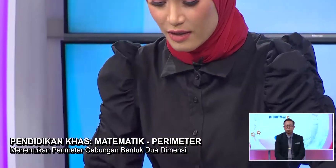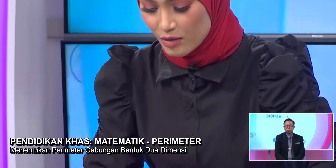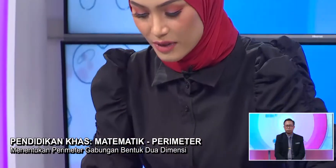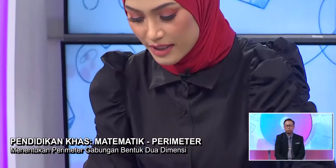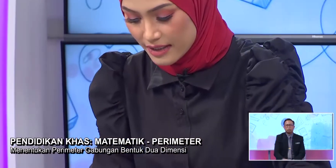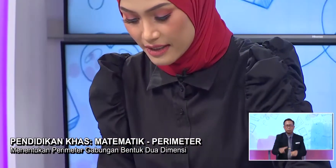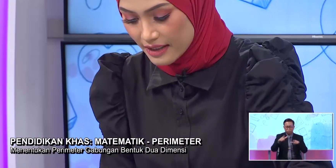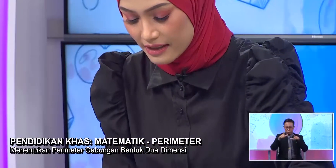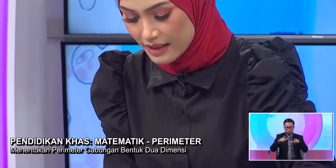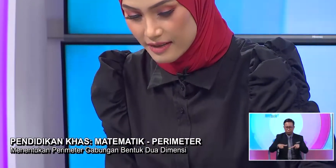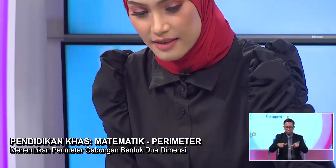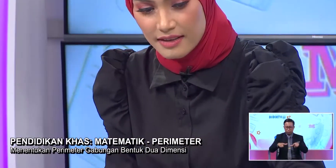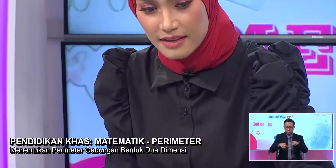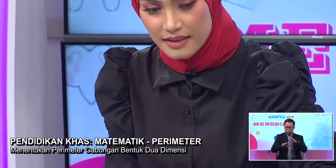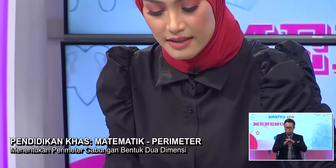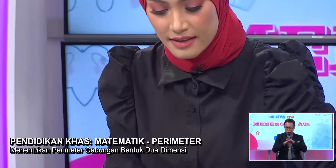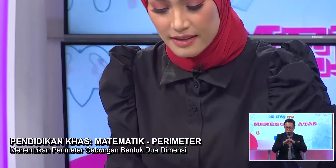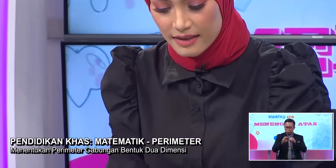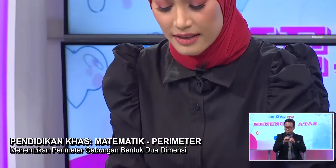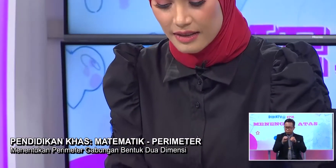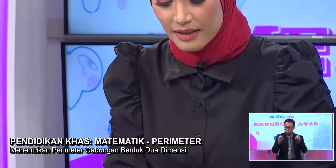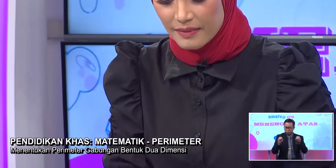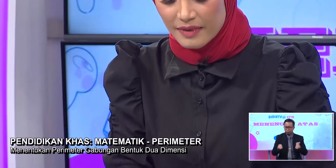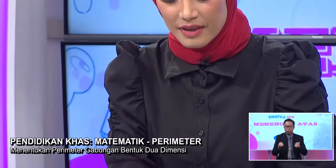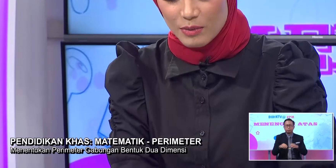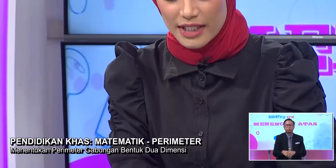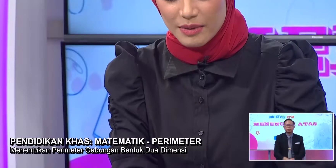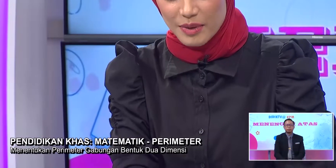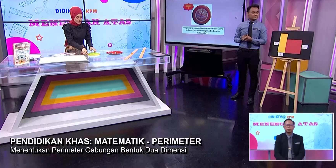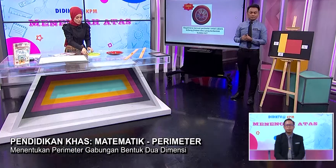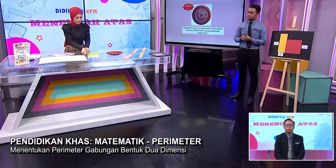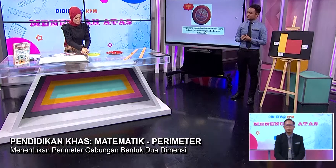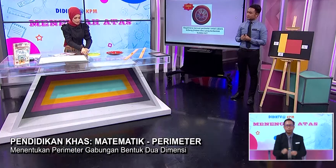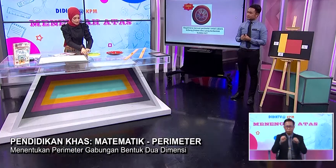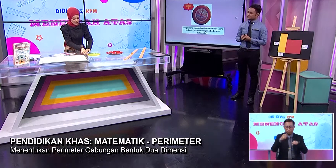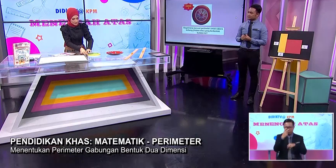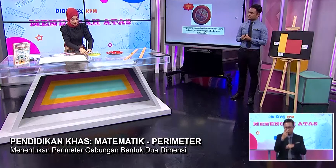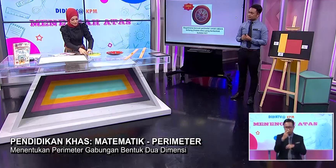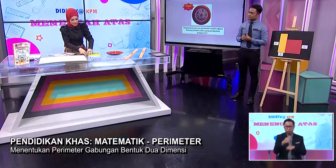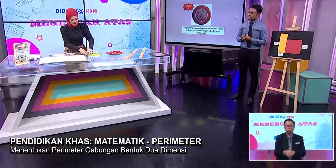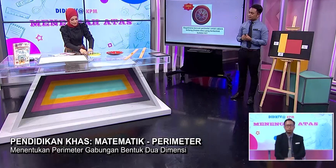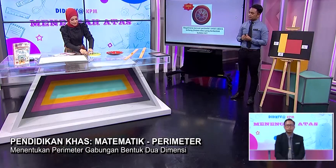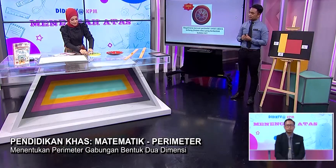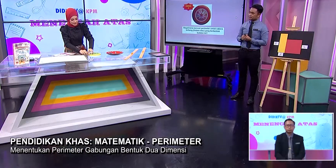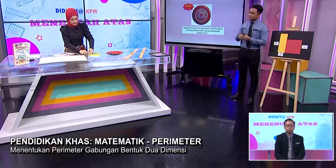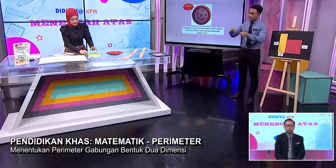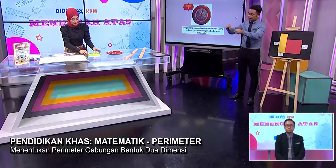di atas Al belikan di atas oke boleh numpang bullimore Oke